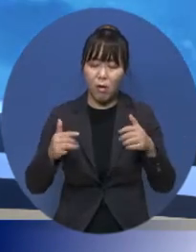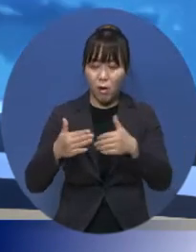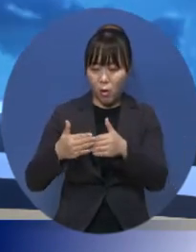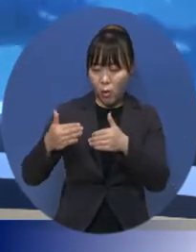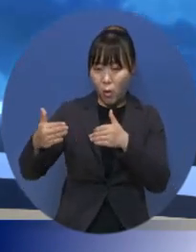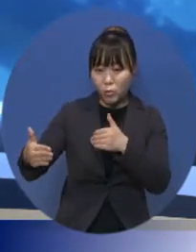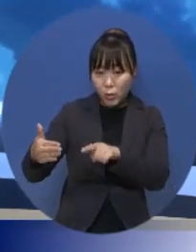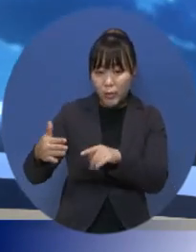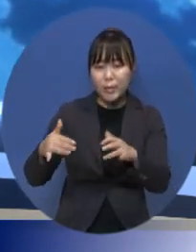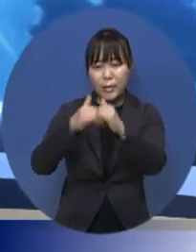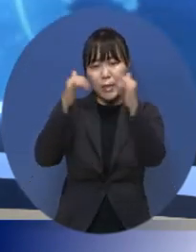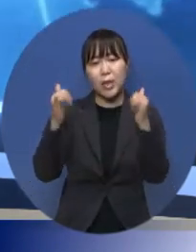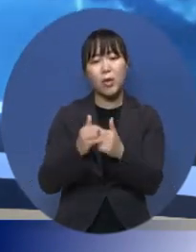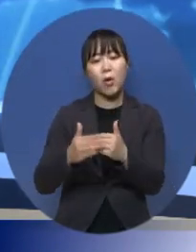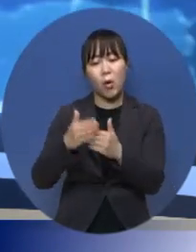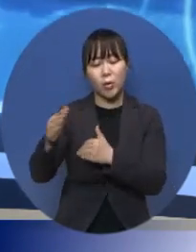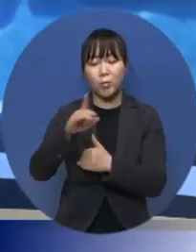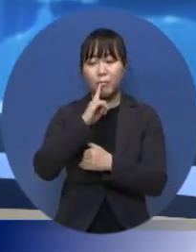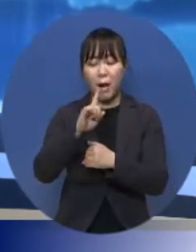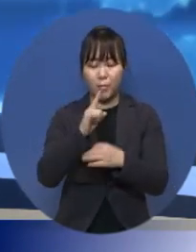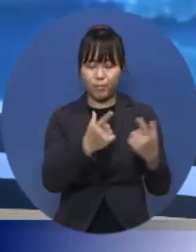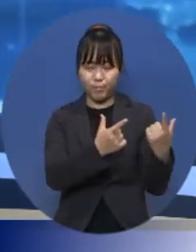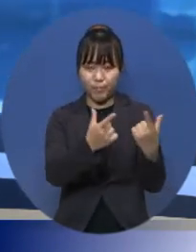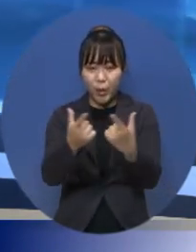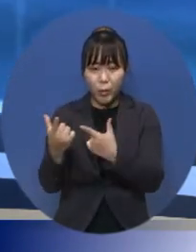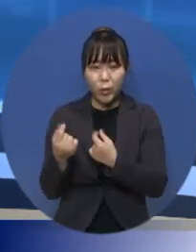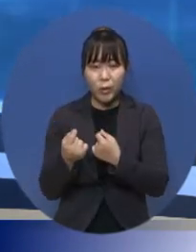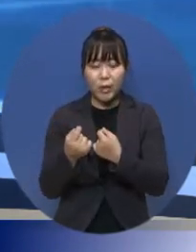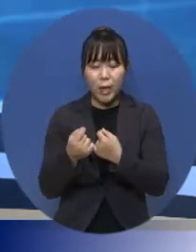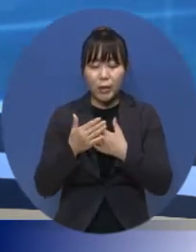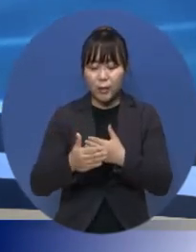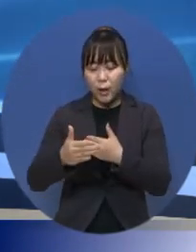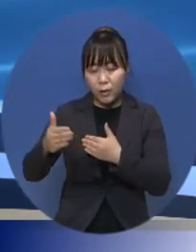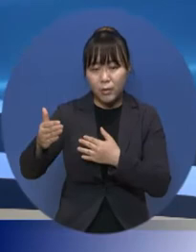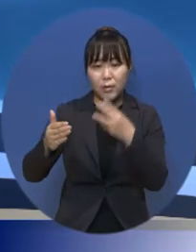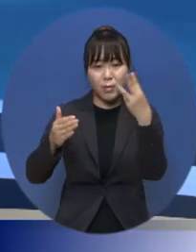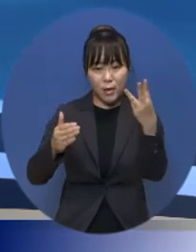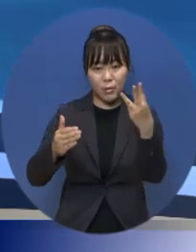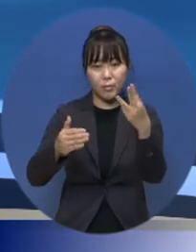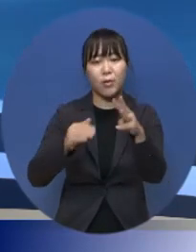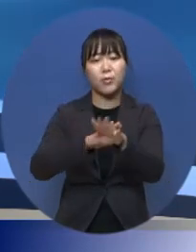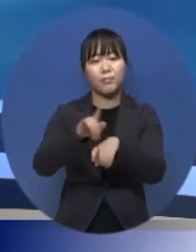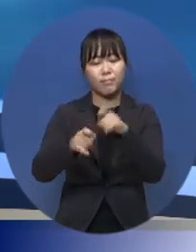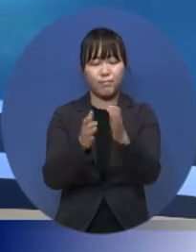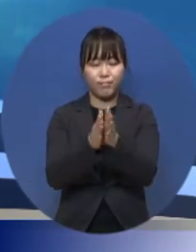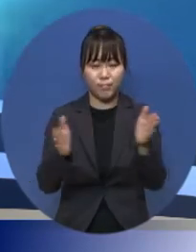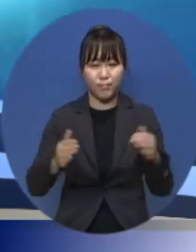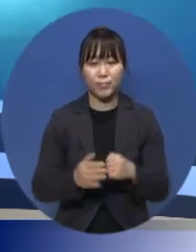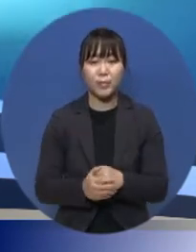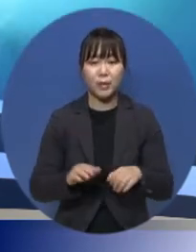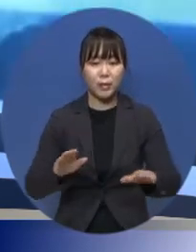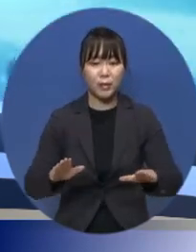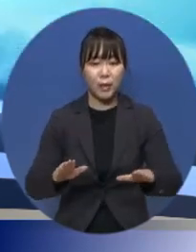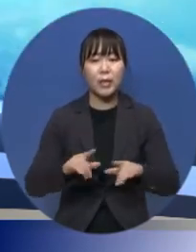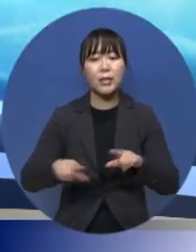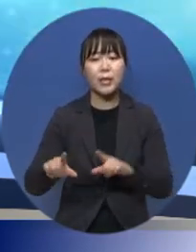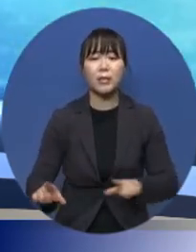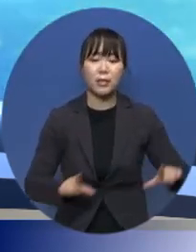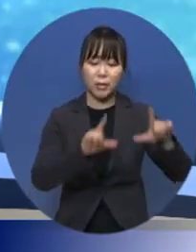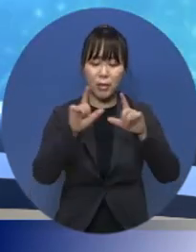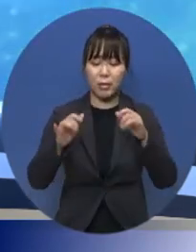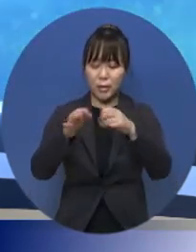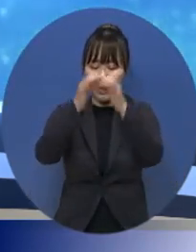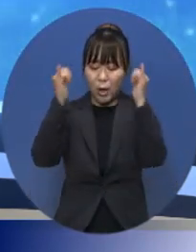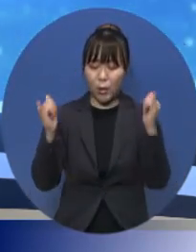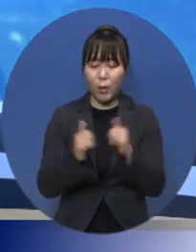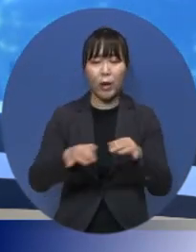명칭을 사회적 거리두기로 통일하고 1에서 3단계로 구분해 시행하기로 했습니다. 현재는 일상적 사회